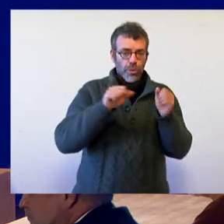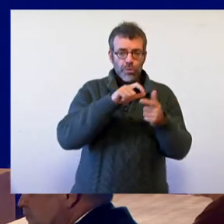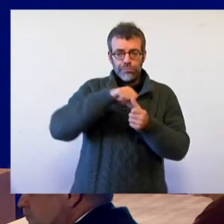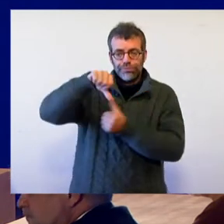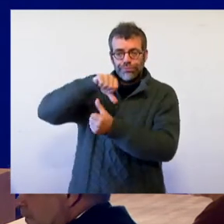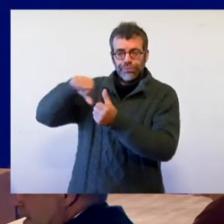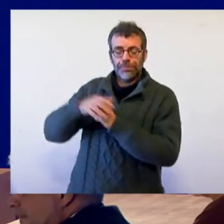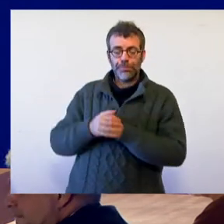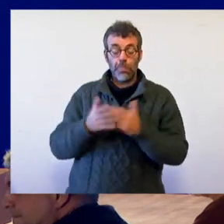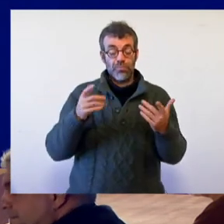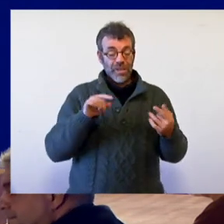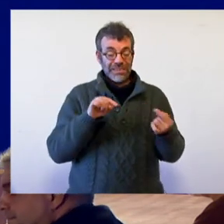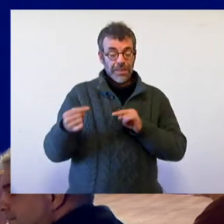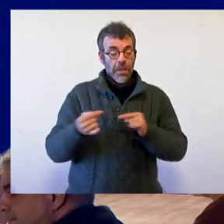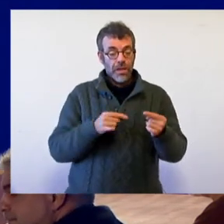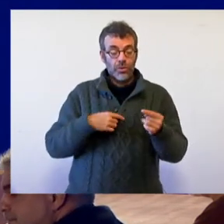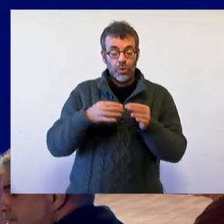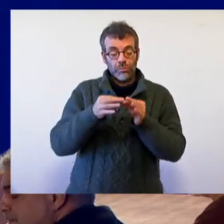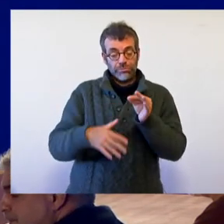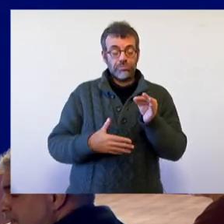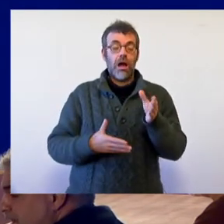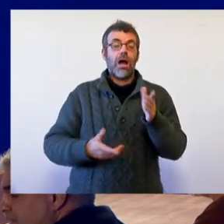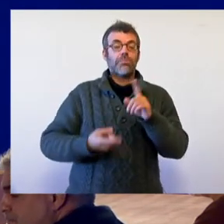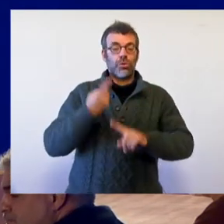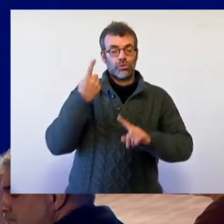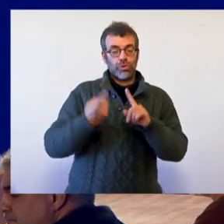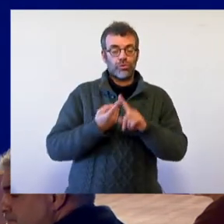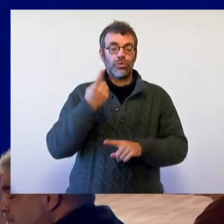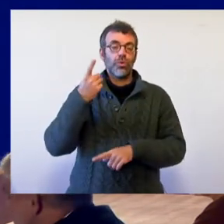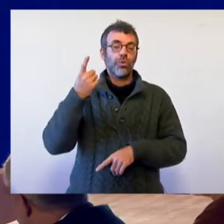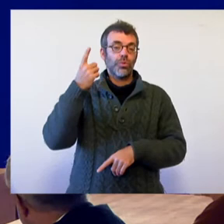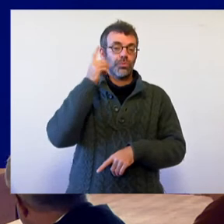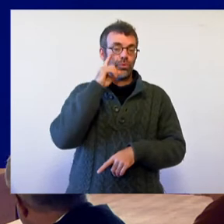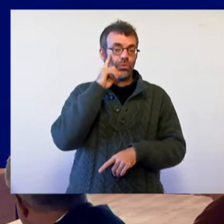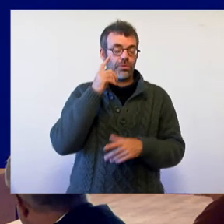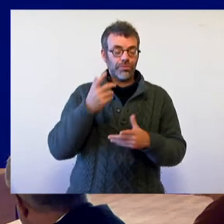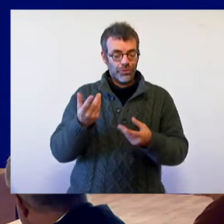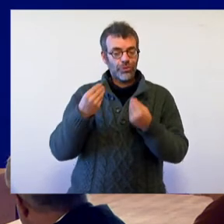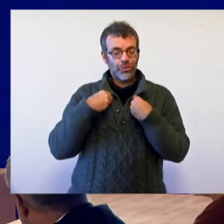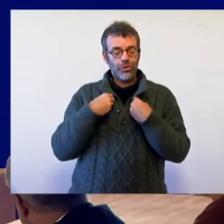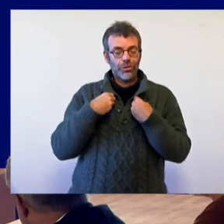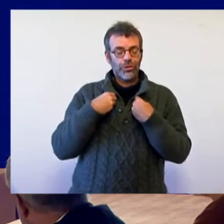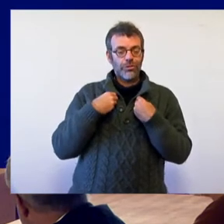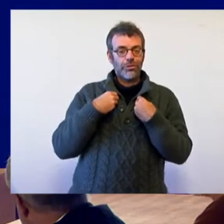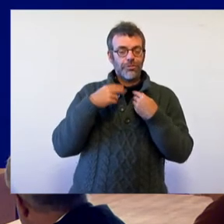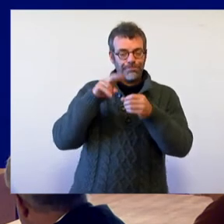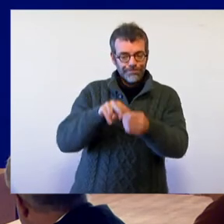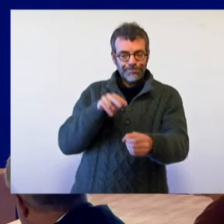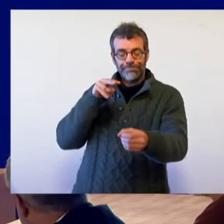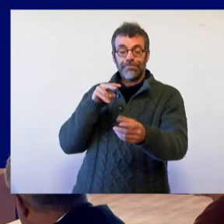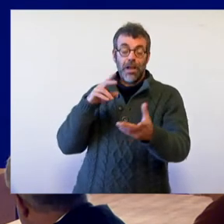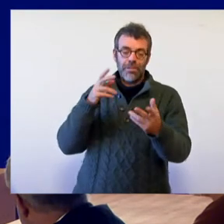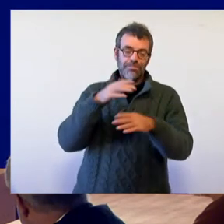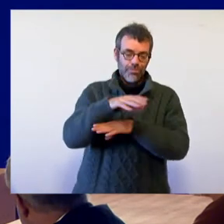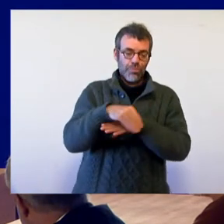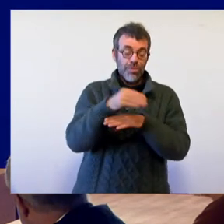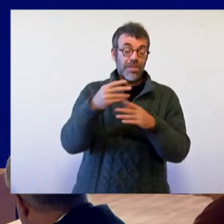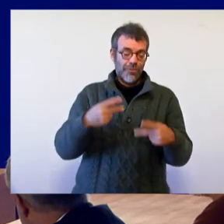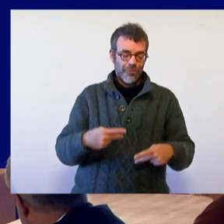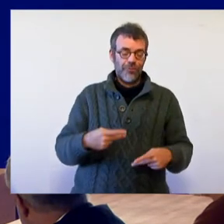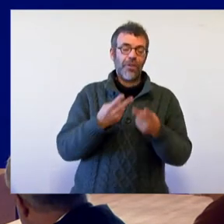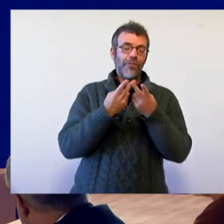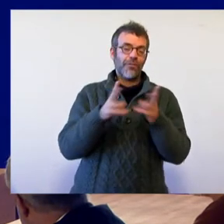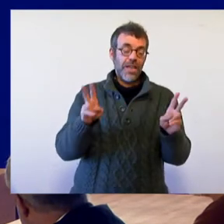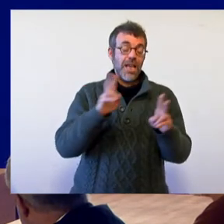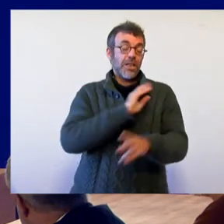Délibération, elle est importante et elle participe à consolider notre vision de Montpellier comme ville sportive, ville de gymnase à